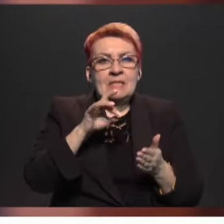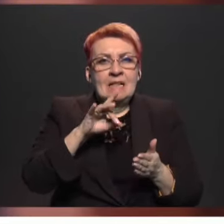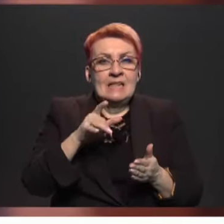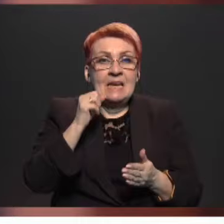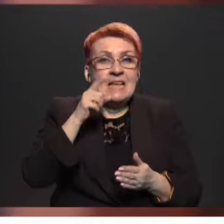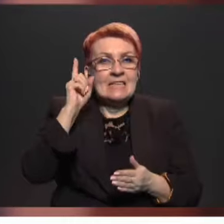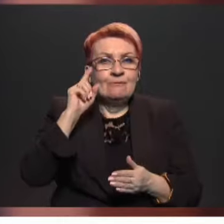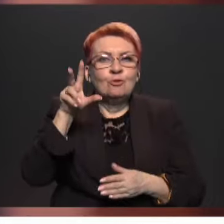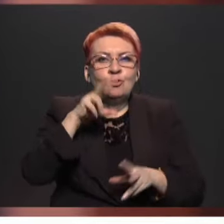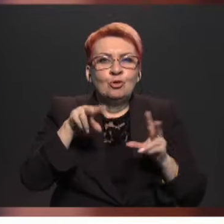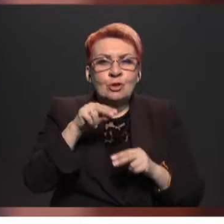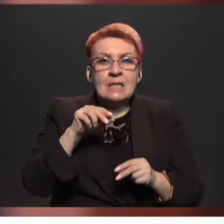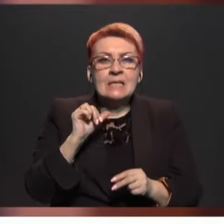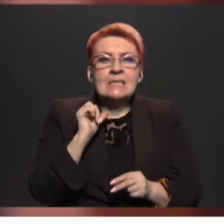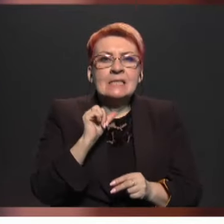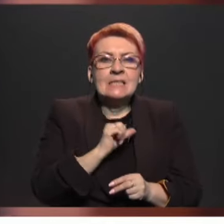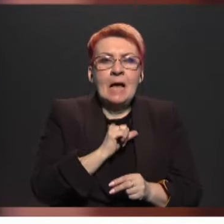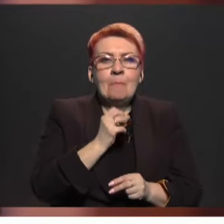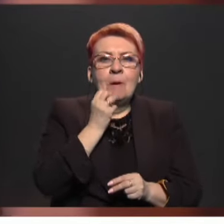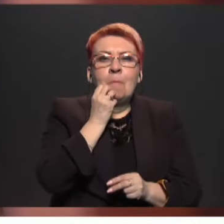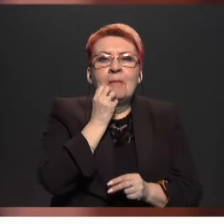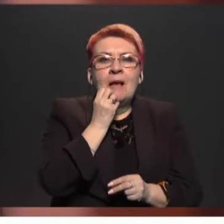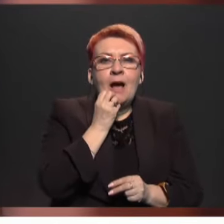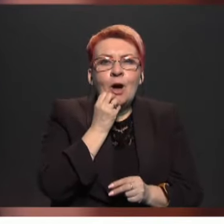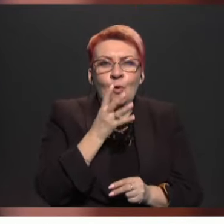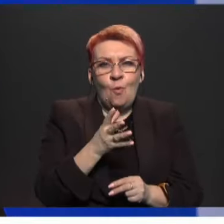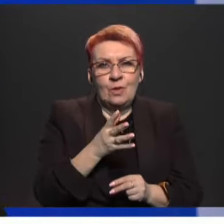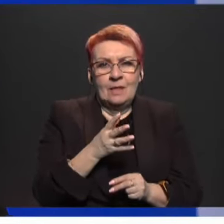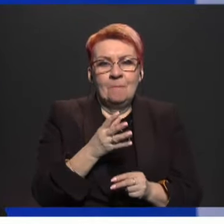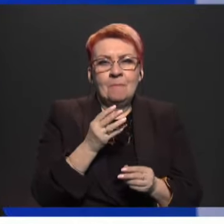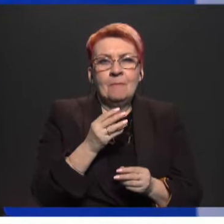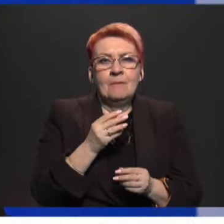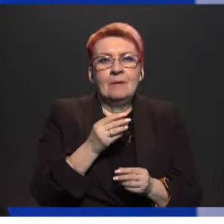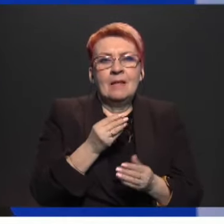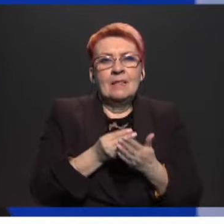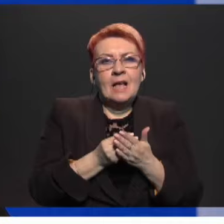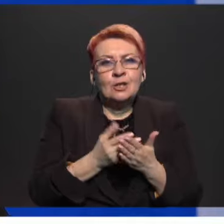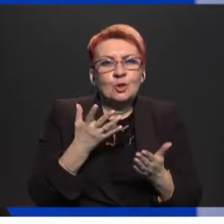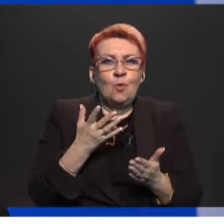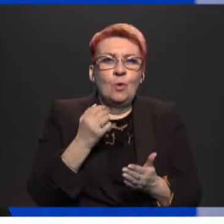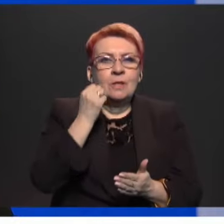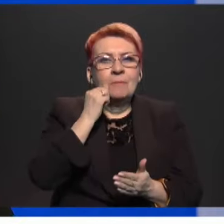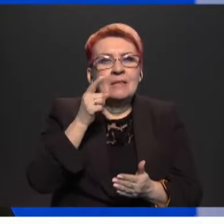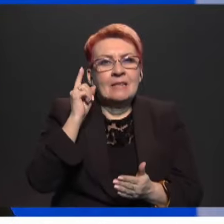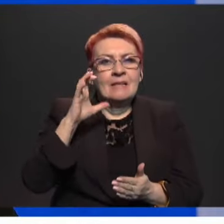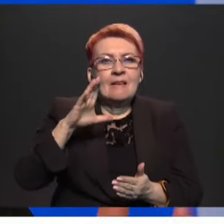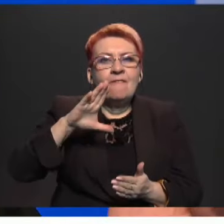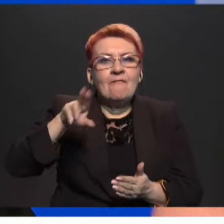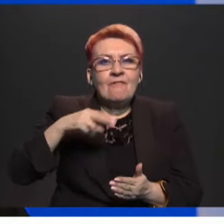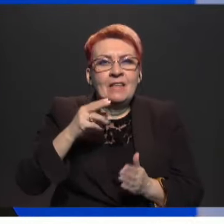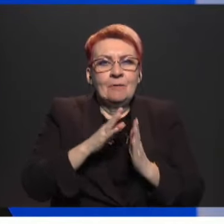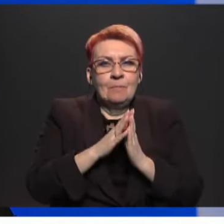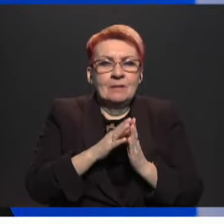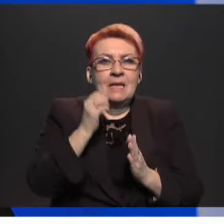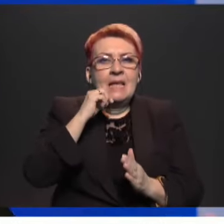издревле считалась самым благородным видом молитвы, самым достойным, самым древним. Этим видом молитвы молились